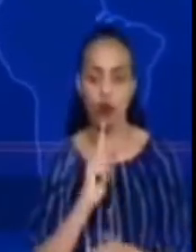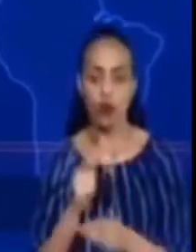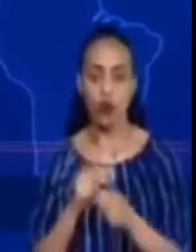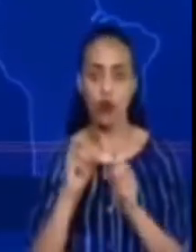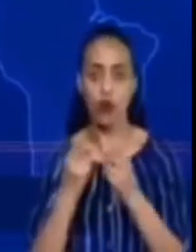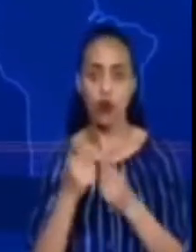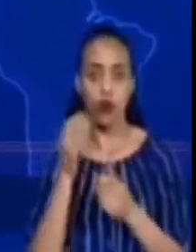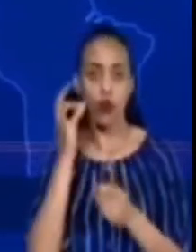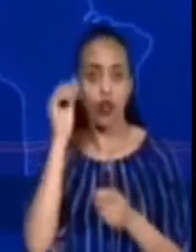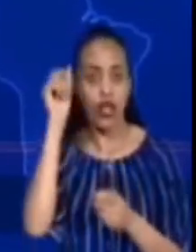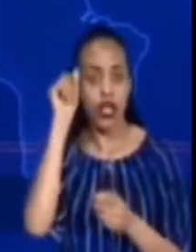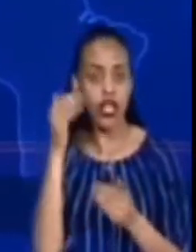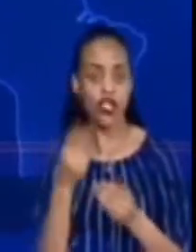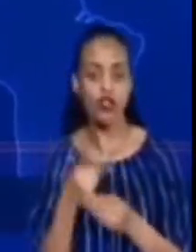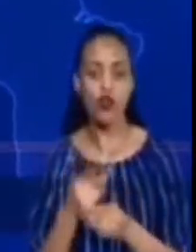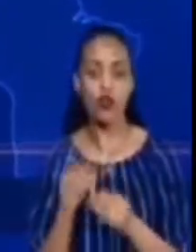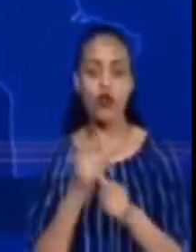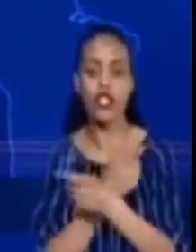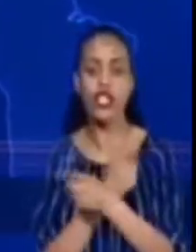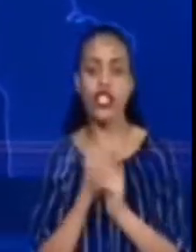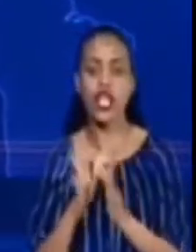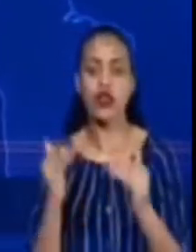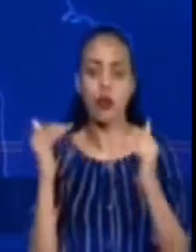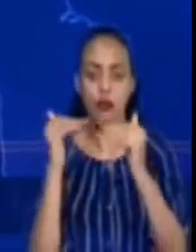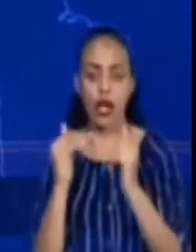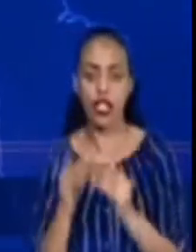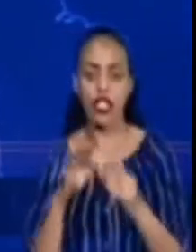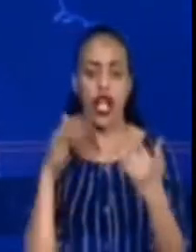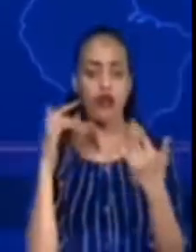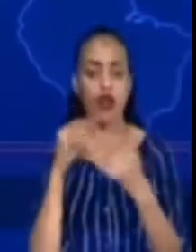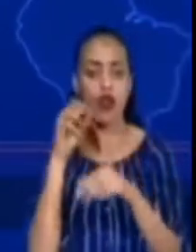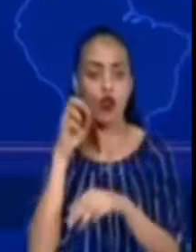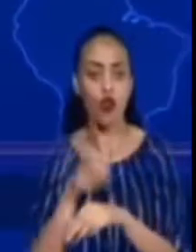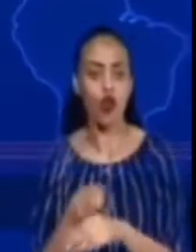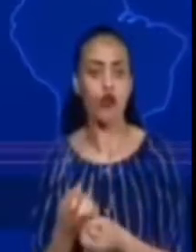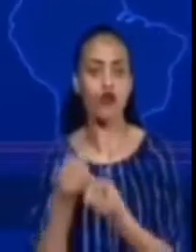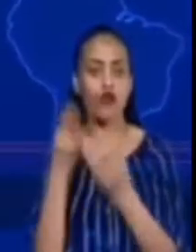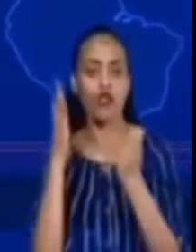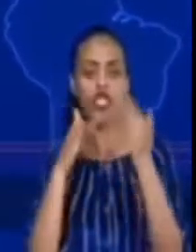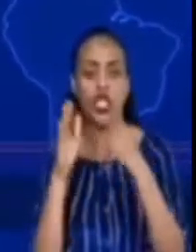ላይ ጽዮን ታቦት ተብሎ አክሱም ላይ መስጂድ እንዳይሰራ